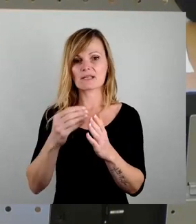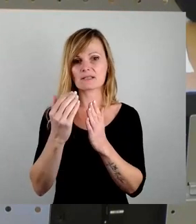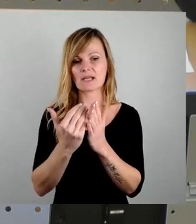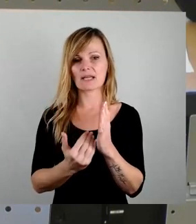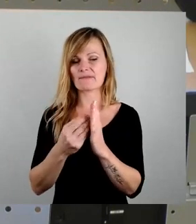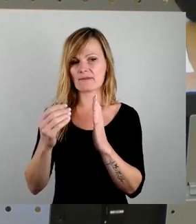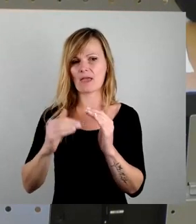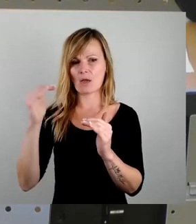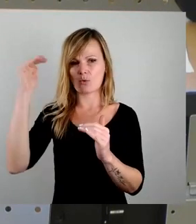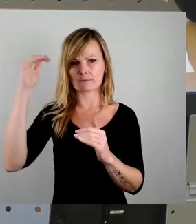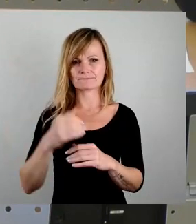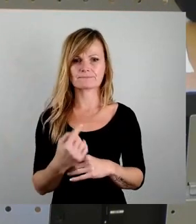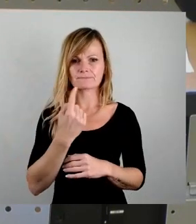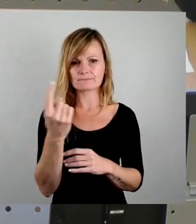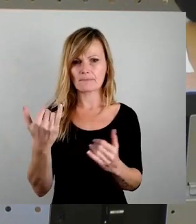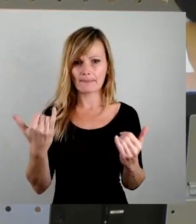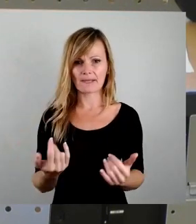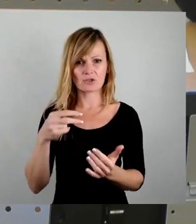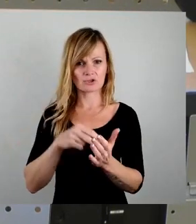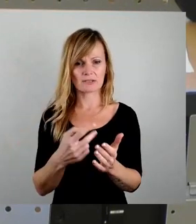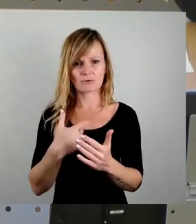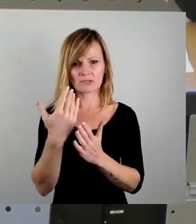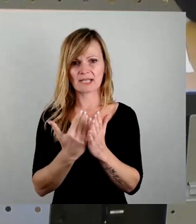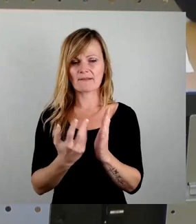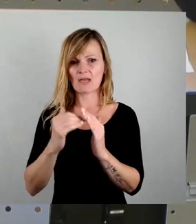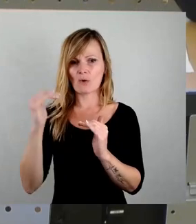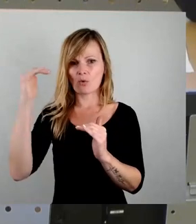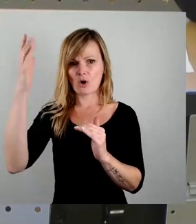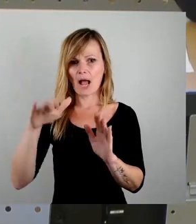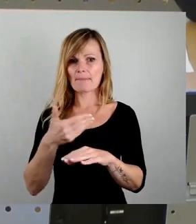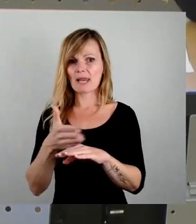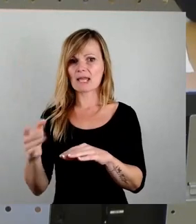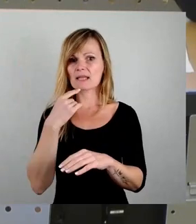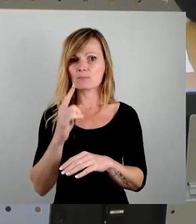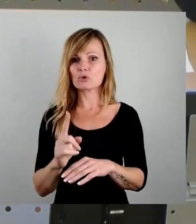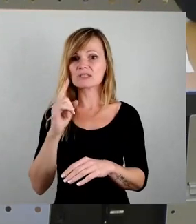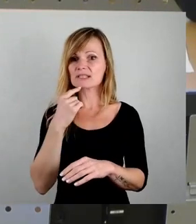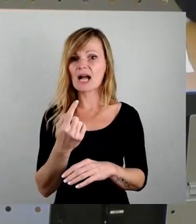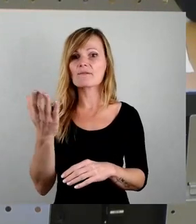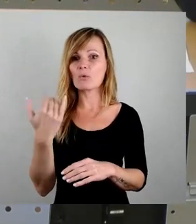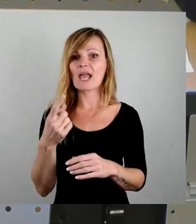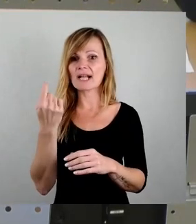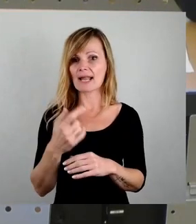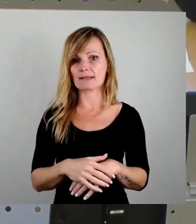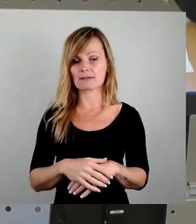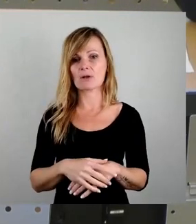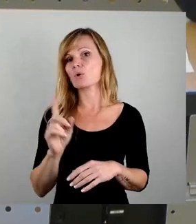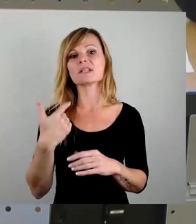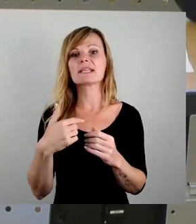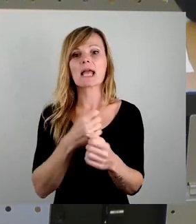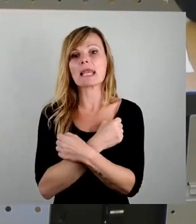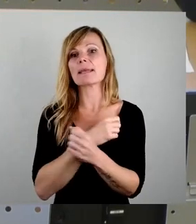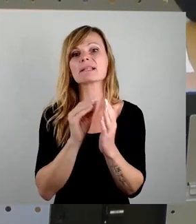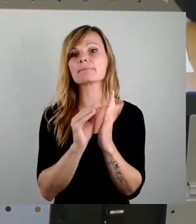Und jeder, der sich hier hinstellt und lehnt die Tariferhöhung ab, sollte sagen, wo das Geld herkommt und nicht von irgendwelchen Liebesbriefen oder fordernden